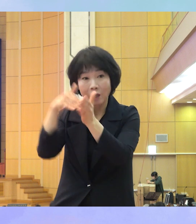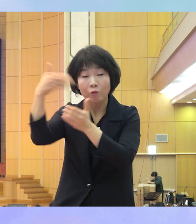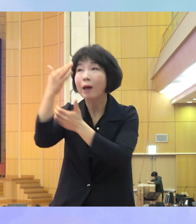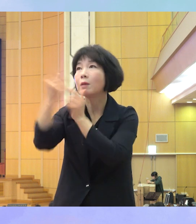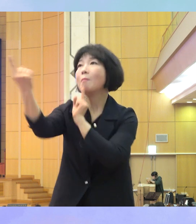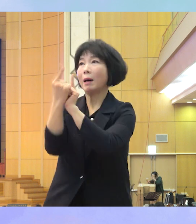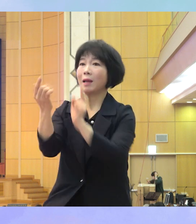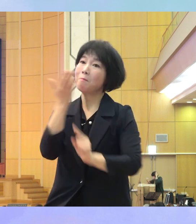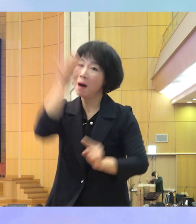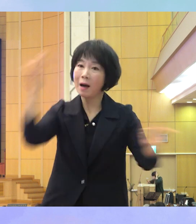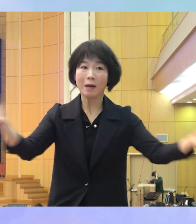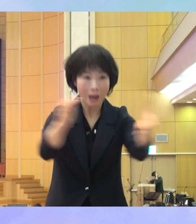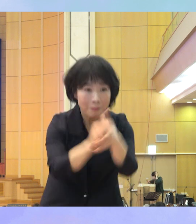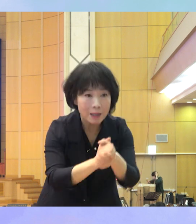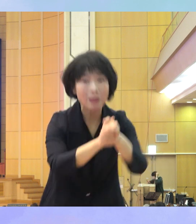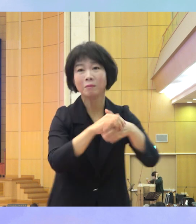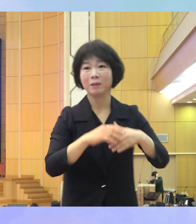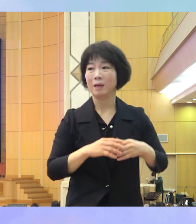29장